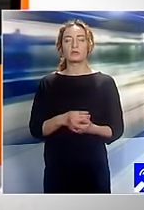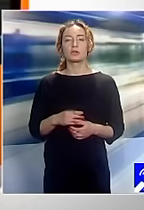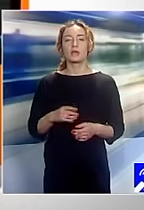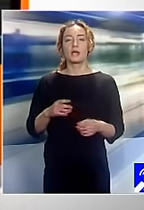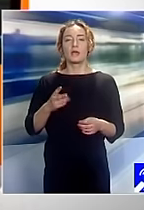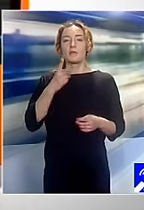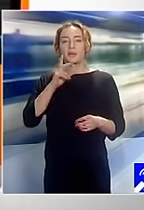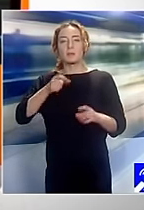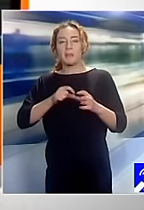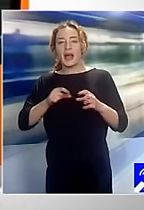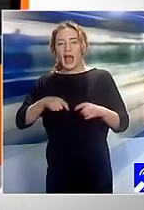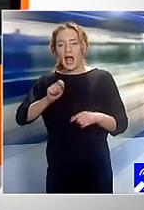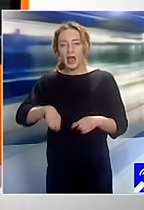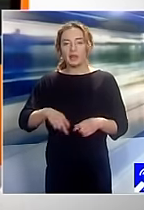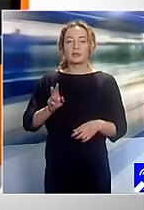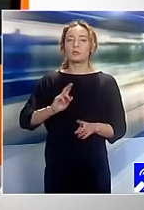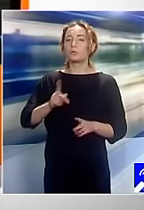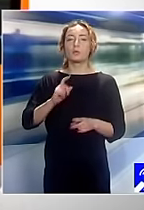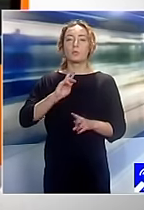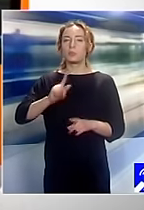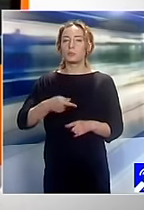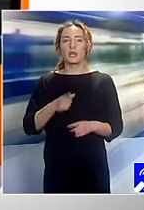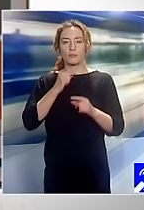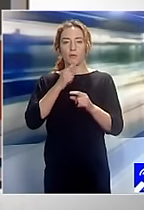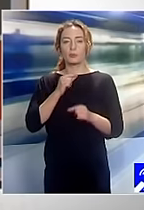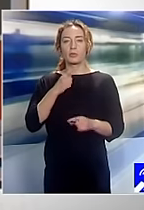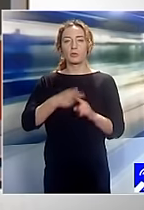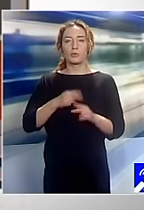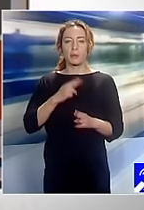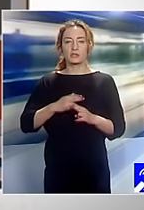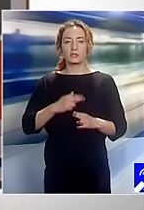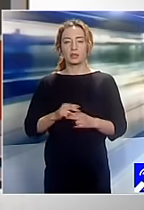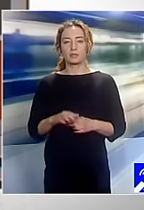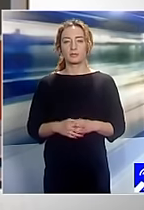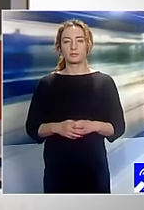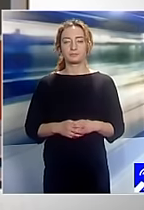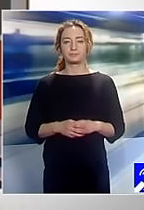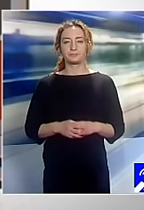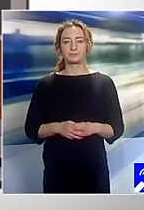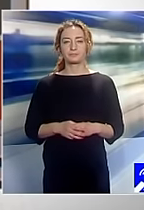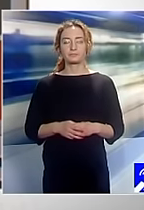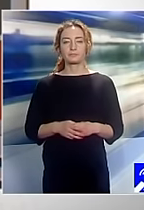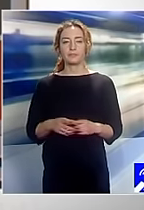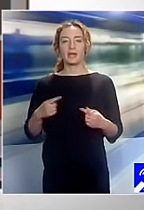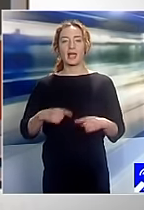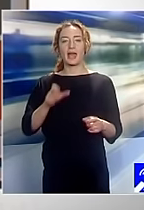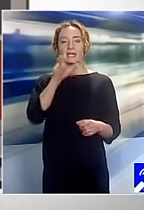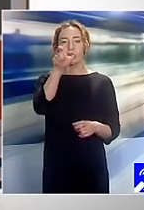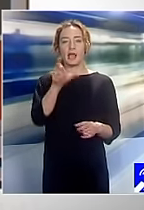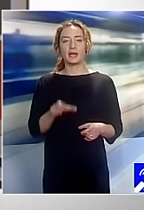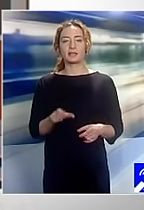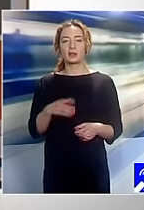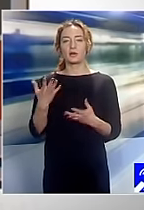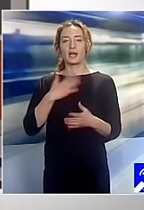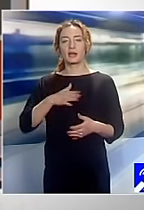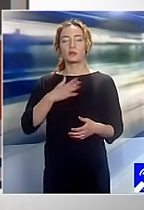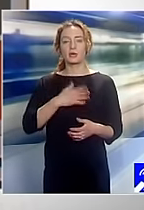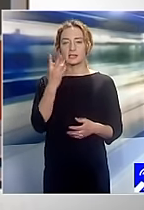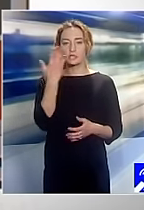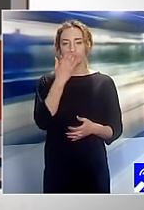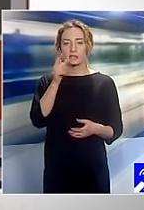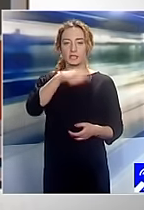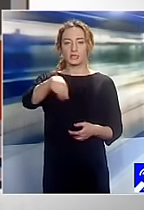cardului și alte hârțogării. Da. Și un alt articol pe care vi recomand este interviul